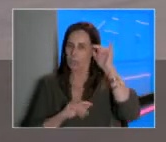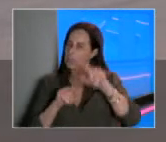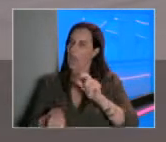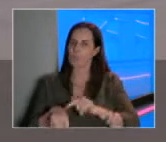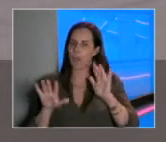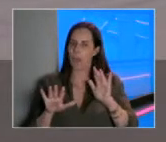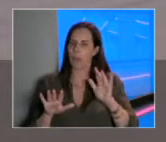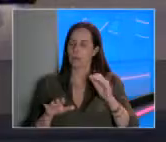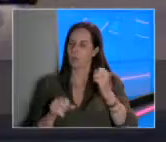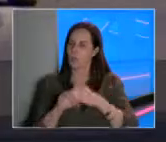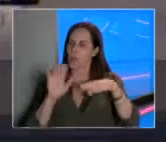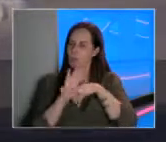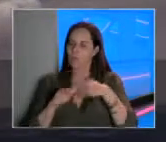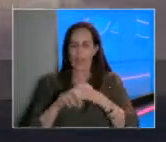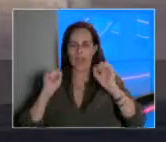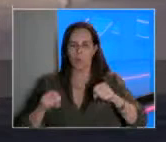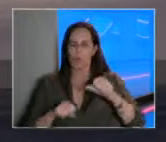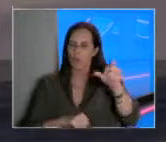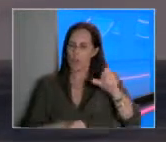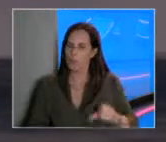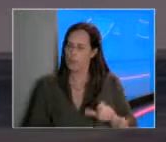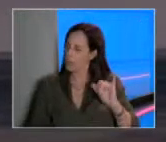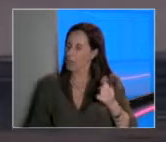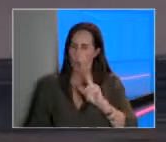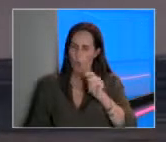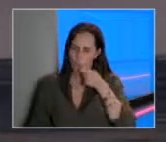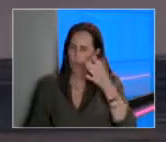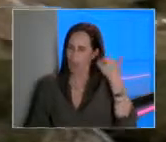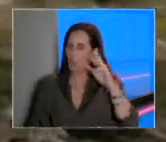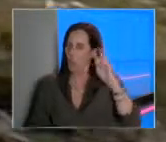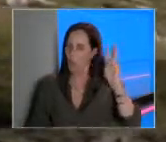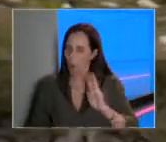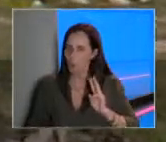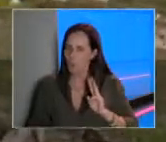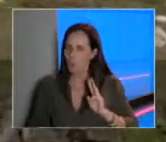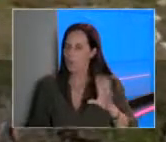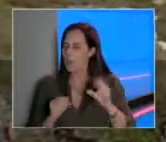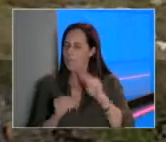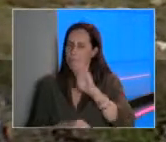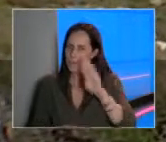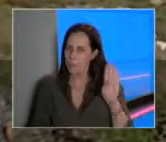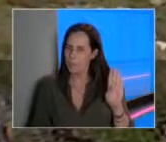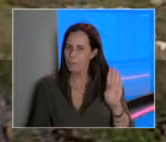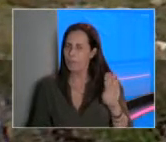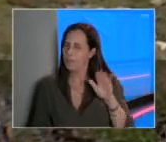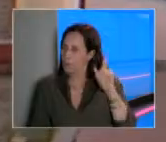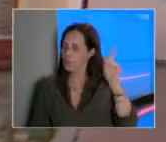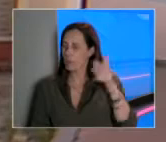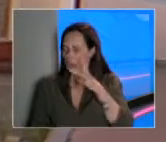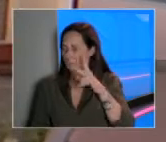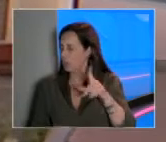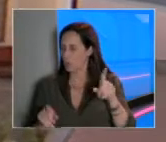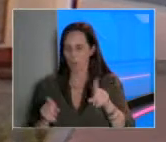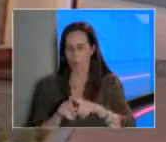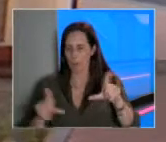הזמן להשוות חקיקה ולהכין ריבונות ביהודה ושומרון. לא סוד שהיינו בוושינגטון עם ראש הממשלה, וגם שם ראינו את אותה